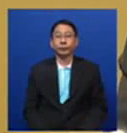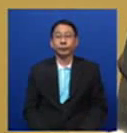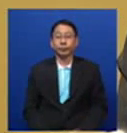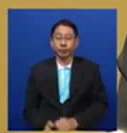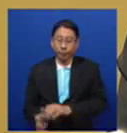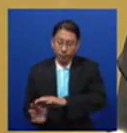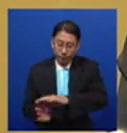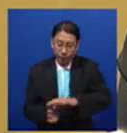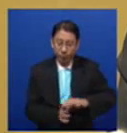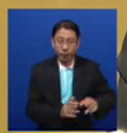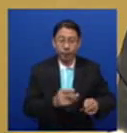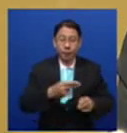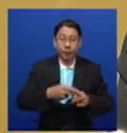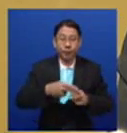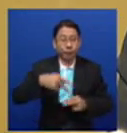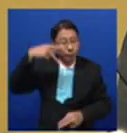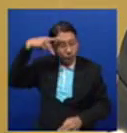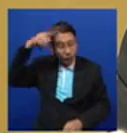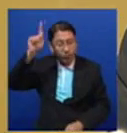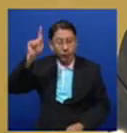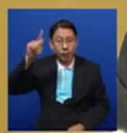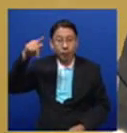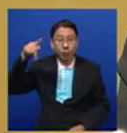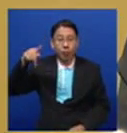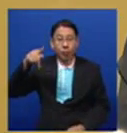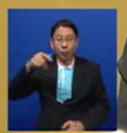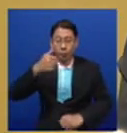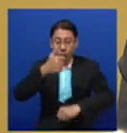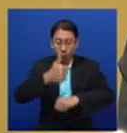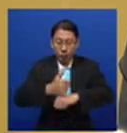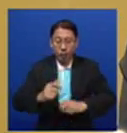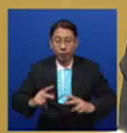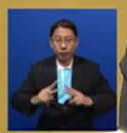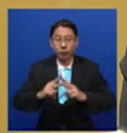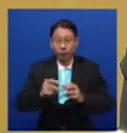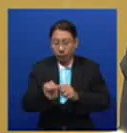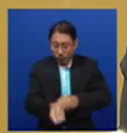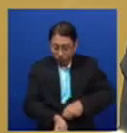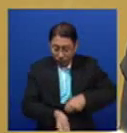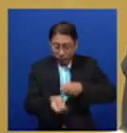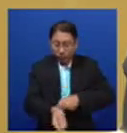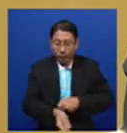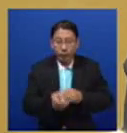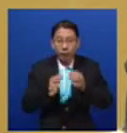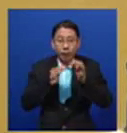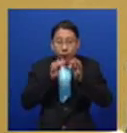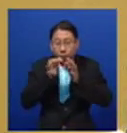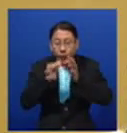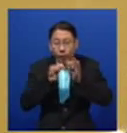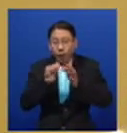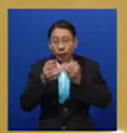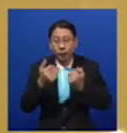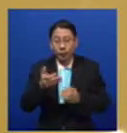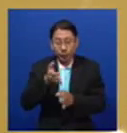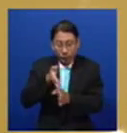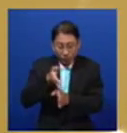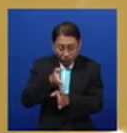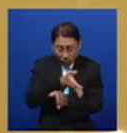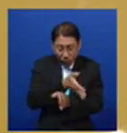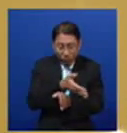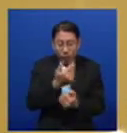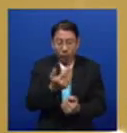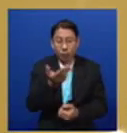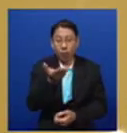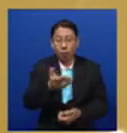ด้านนายปีติพงษ์พึ่งบุญณ อยุธยารัฐมนตรีว่าการกระทรวงเกษตรและสหกรณ์ชี้แจงนะคะหลังจากที่ก่อนหน้านี้ขอ